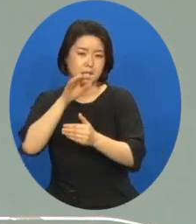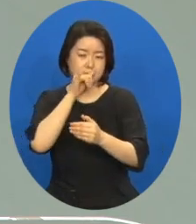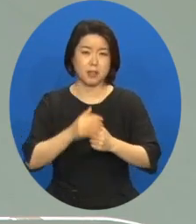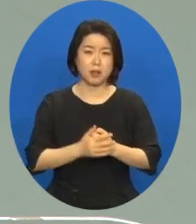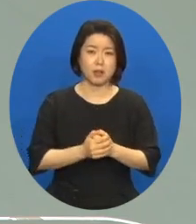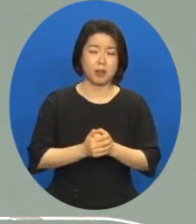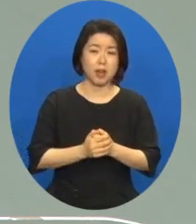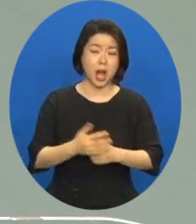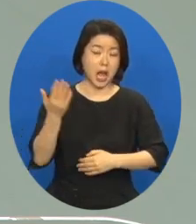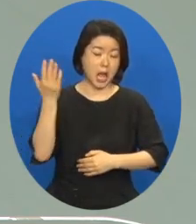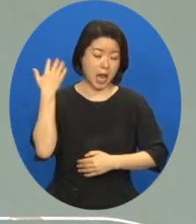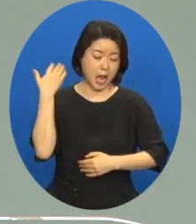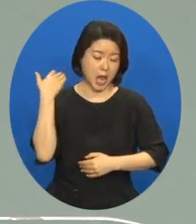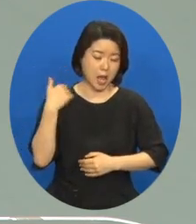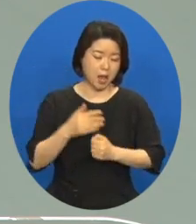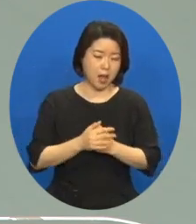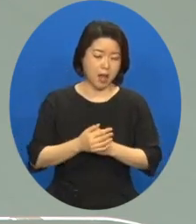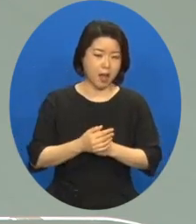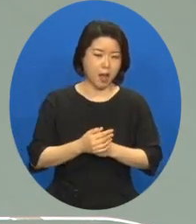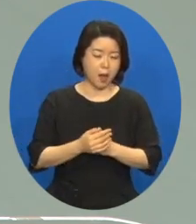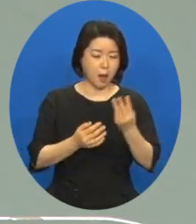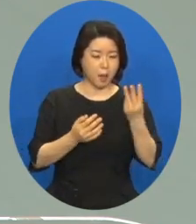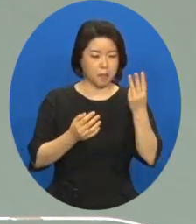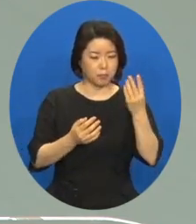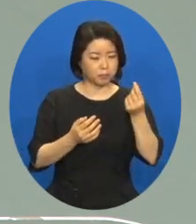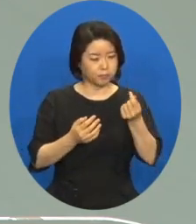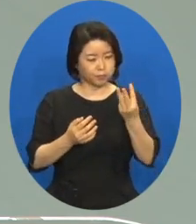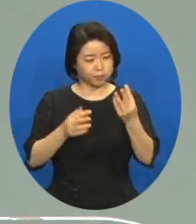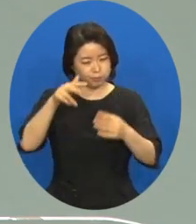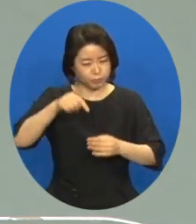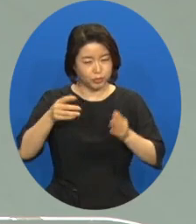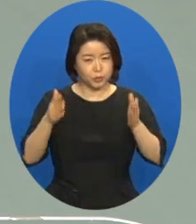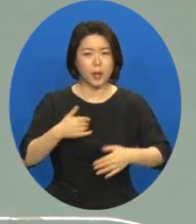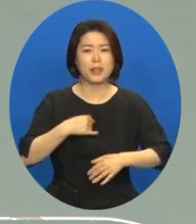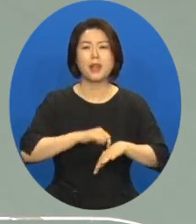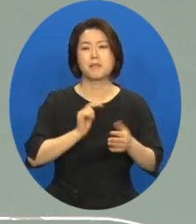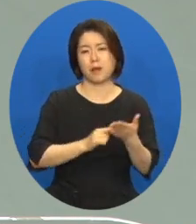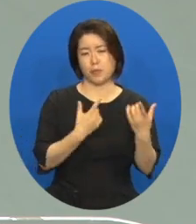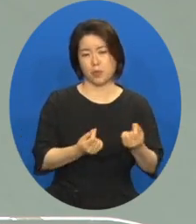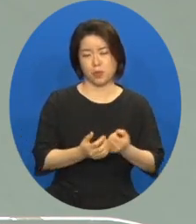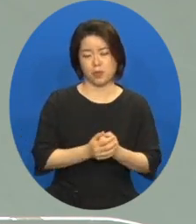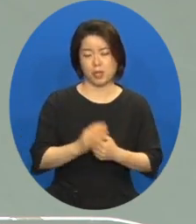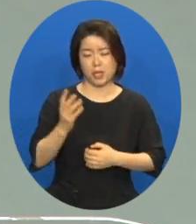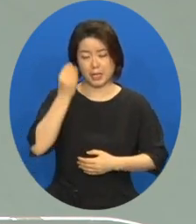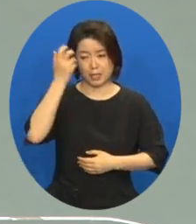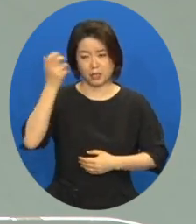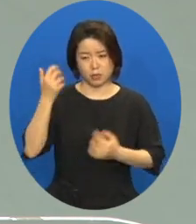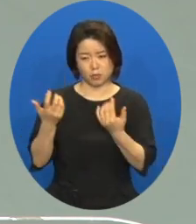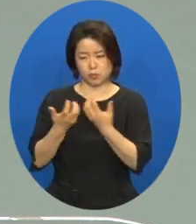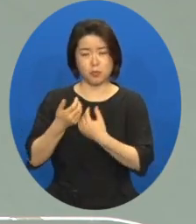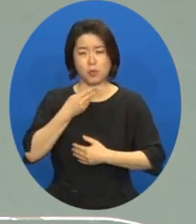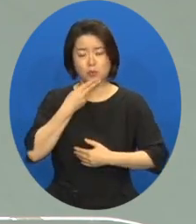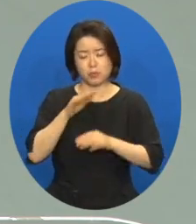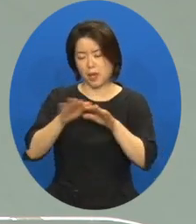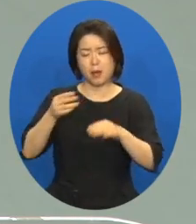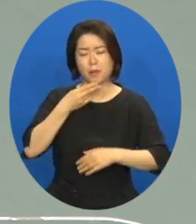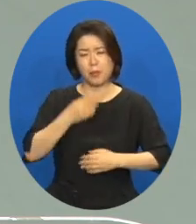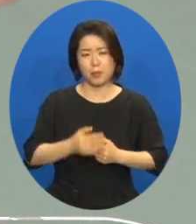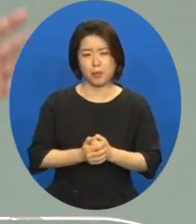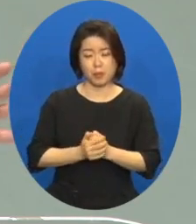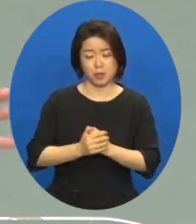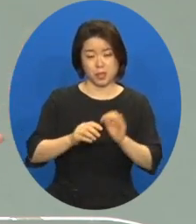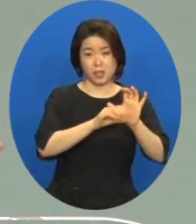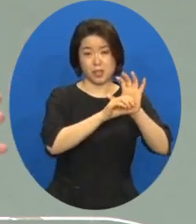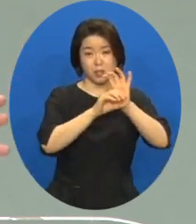주 동안에 제 마음이 그렇습니다. 하나님, 성령 충만함 없이는 해답이 없습니다. 코로나19로 인해서